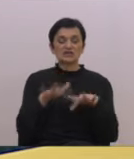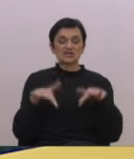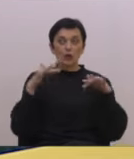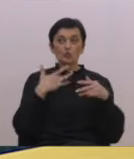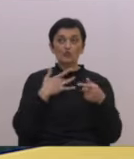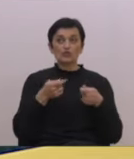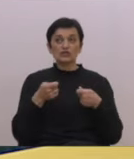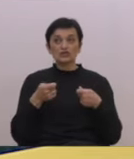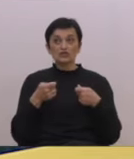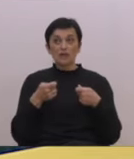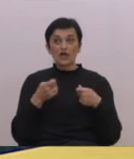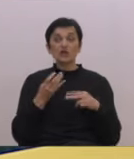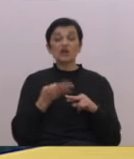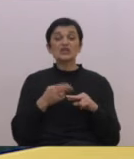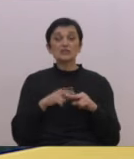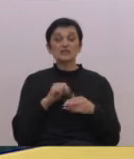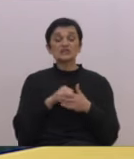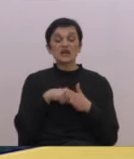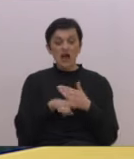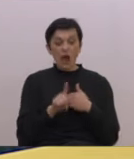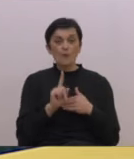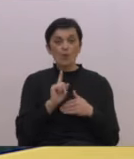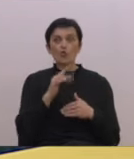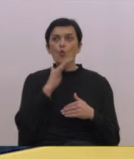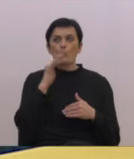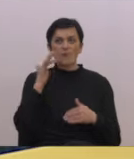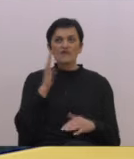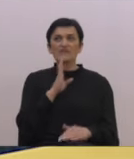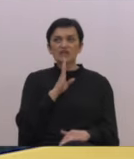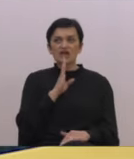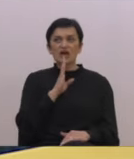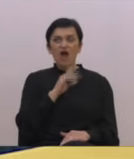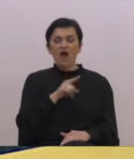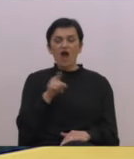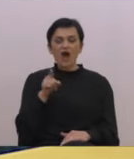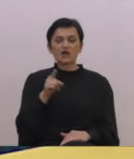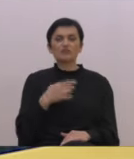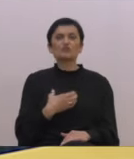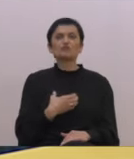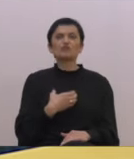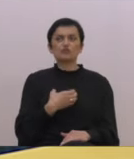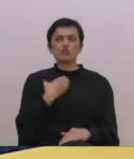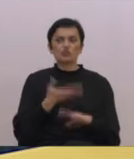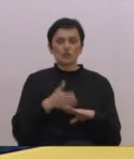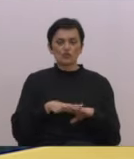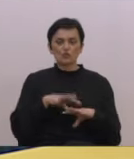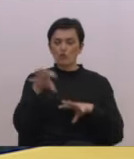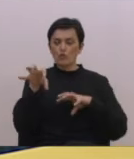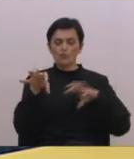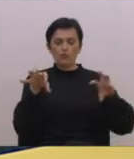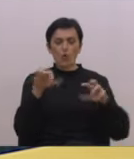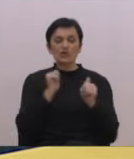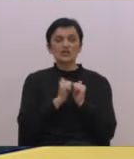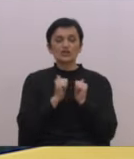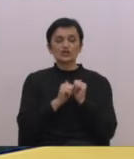მუნიციპალიტეტებში. იმის გამოც კი, რომ ბევრი ქალი უკიდურესი პოლარიზაციის და იმის გამო, რომ ხშირ